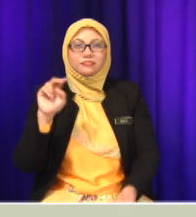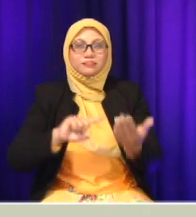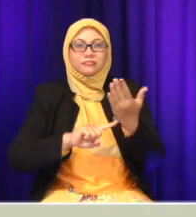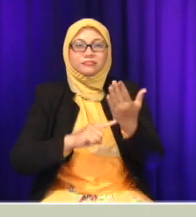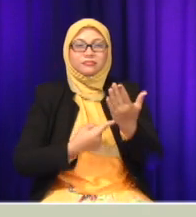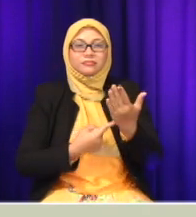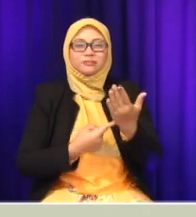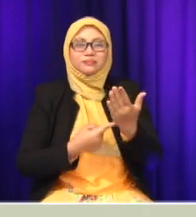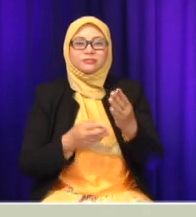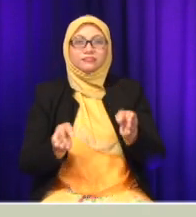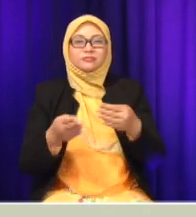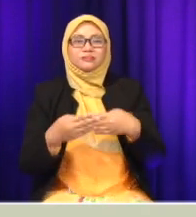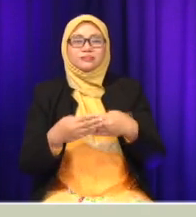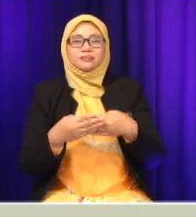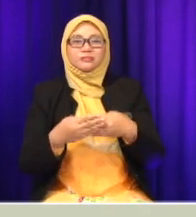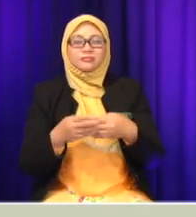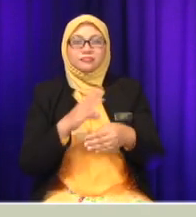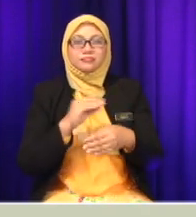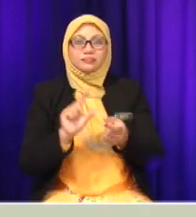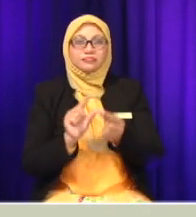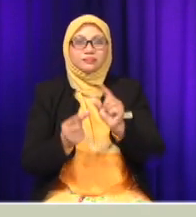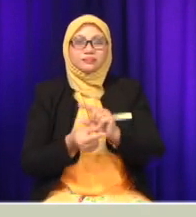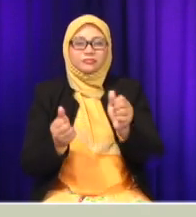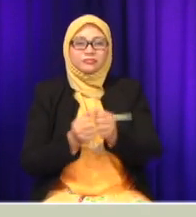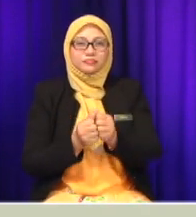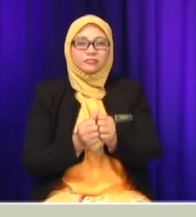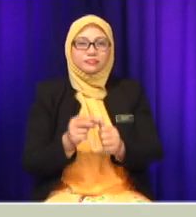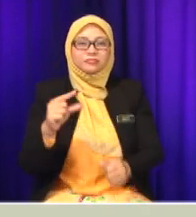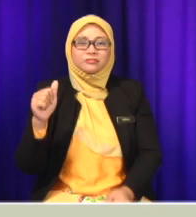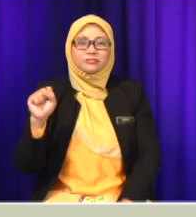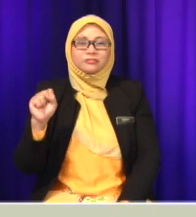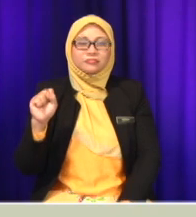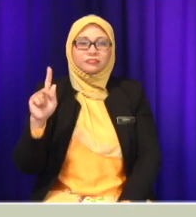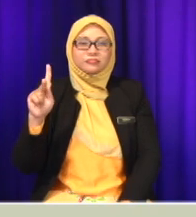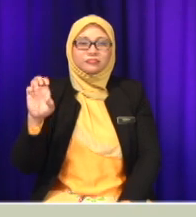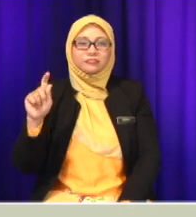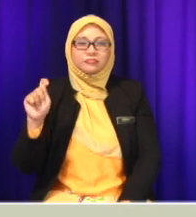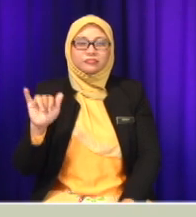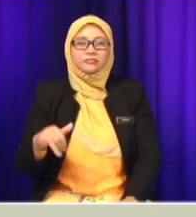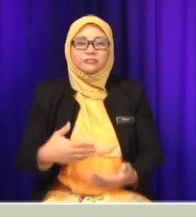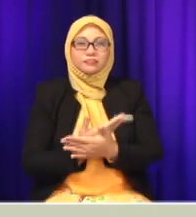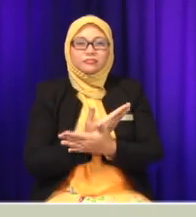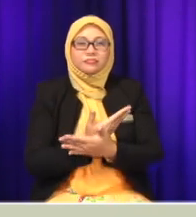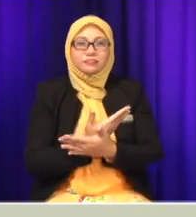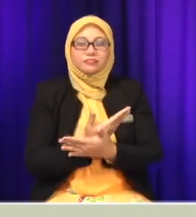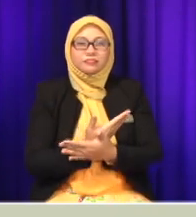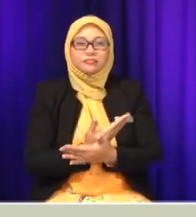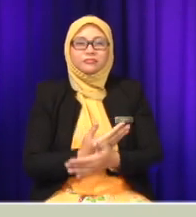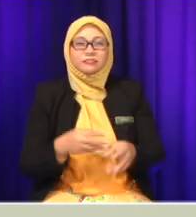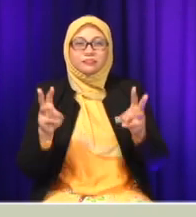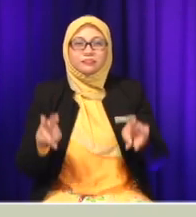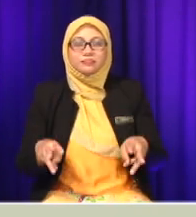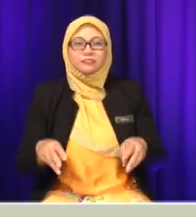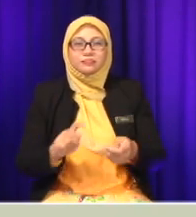pastikanin dip dan Gan dengan gasket yangu kena ataupun wajib tukar dengan